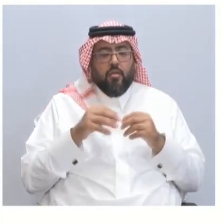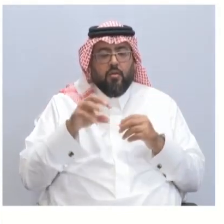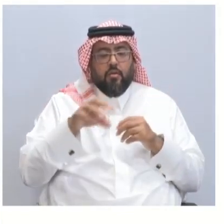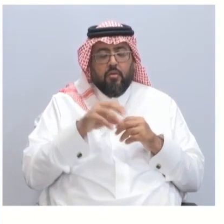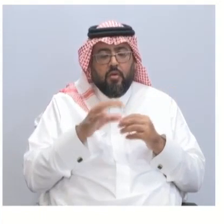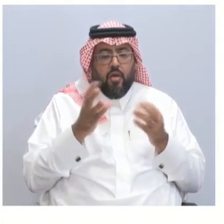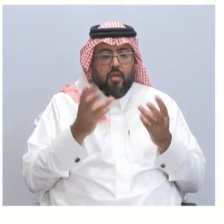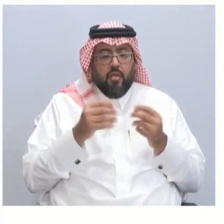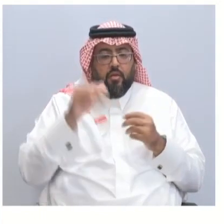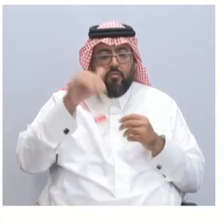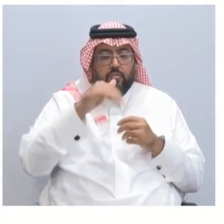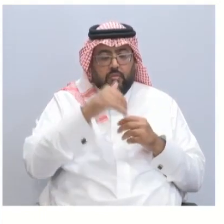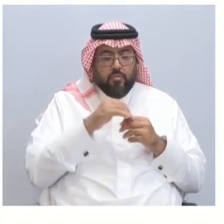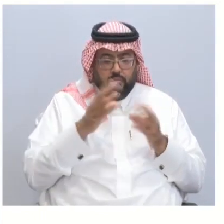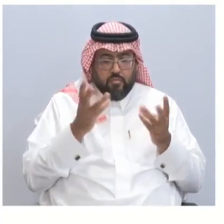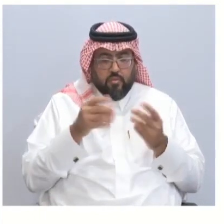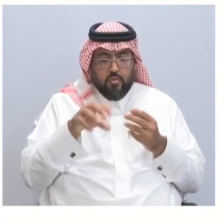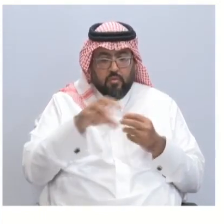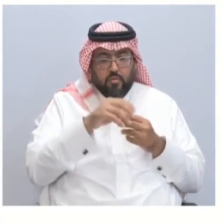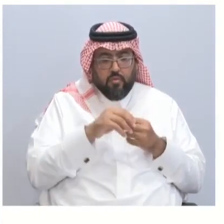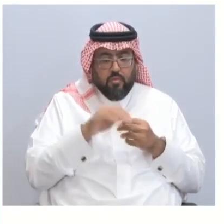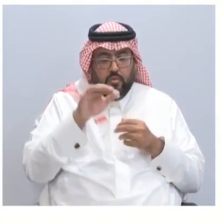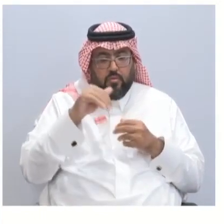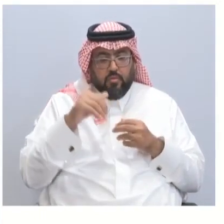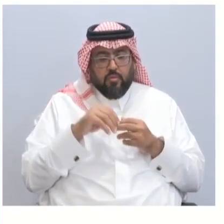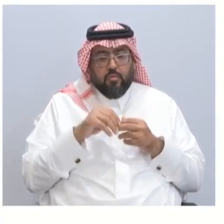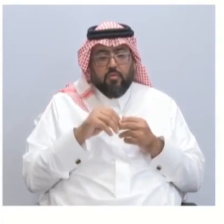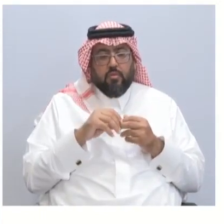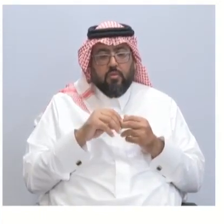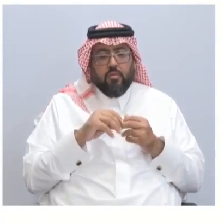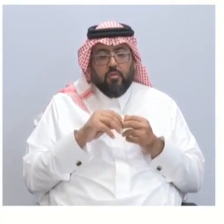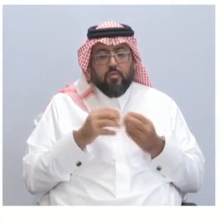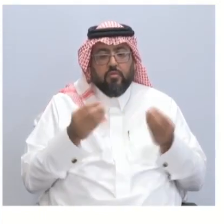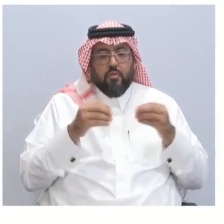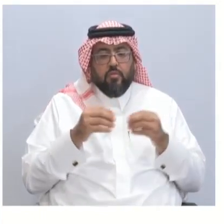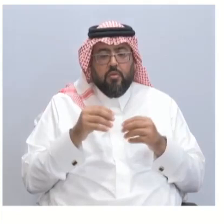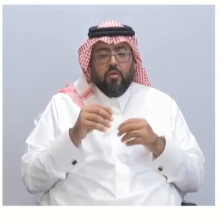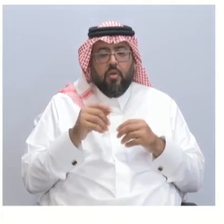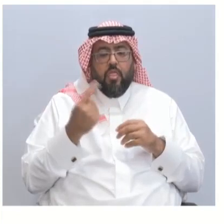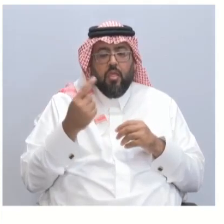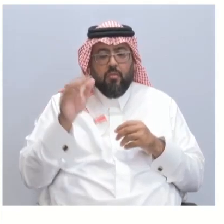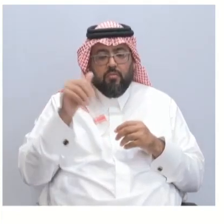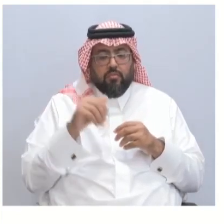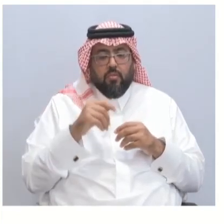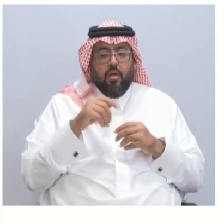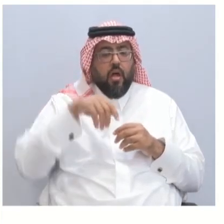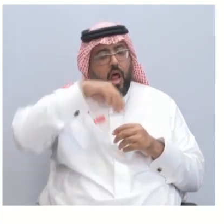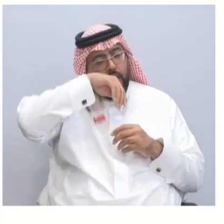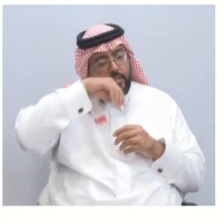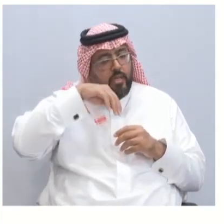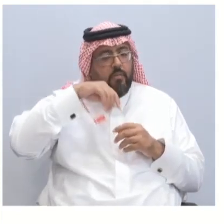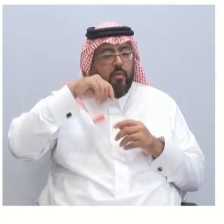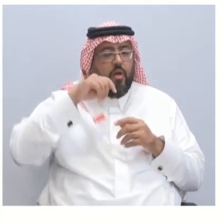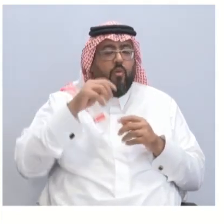وعدد الوافدين زاد عدد سكانها وعدد الوافدين اليها فزاد الطلب على اللحوم